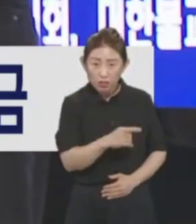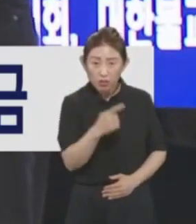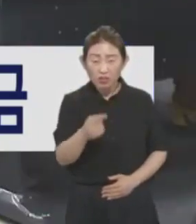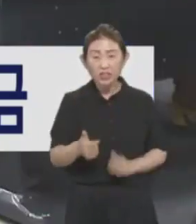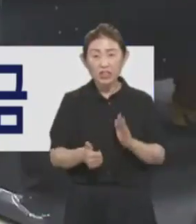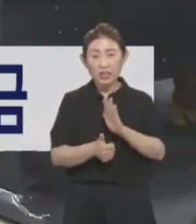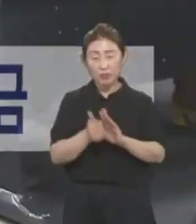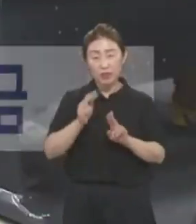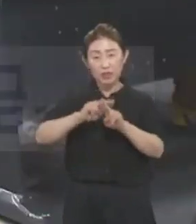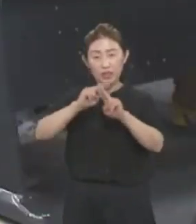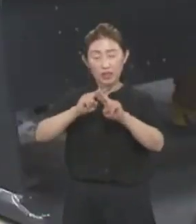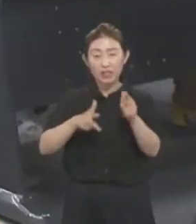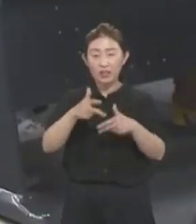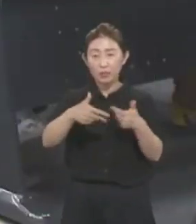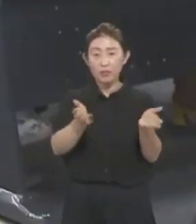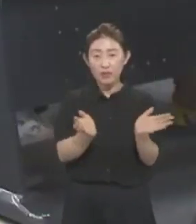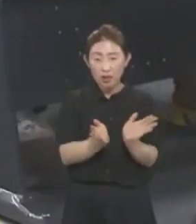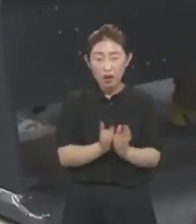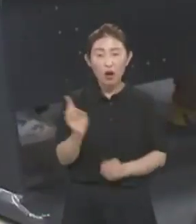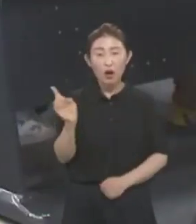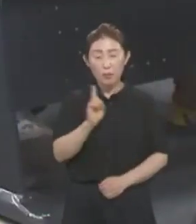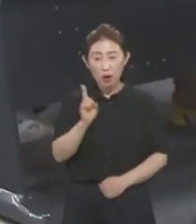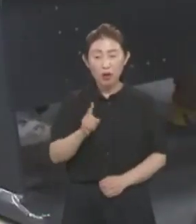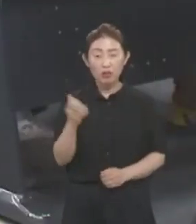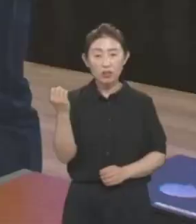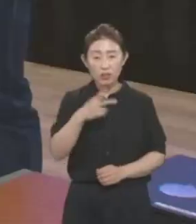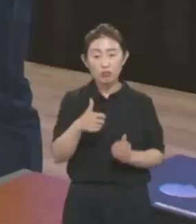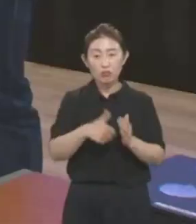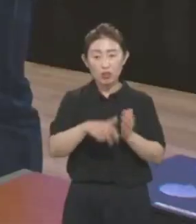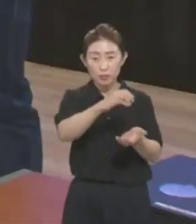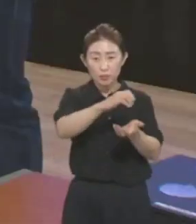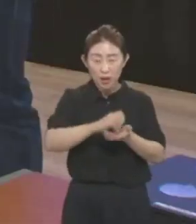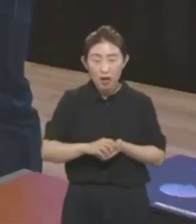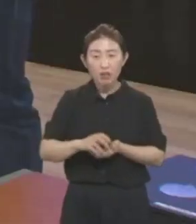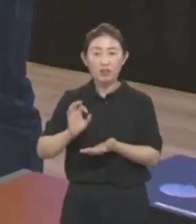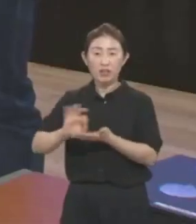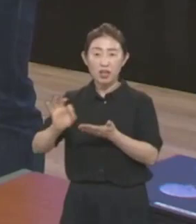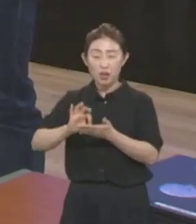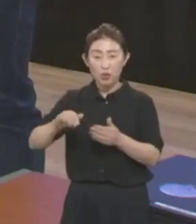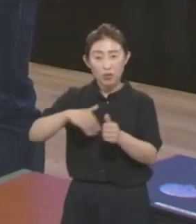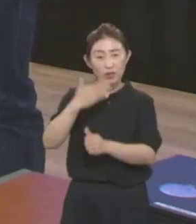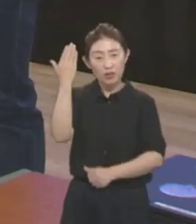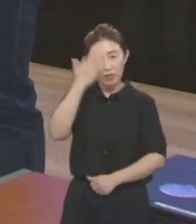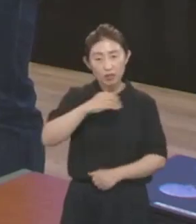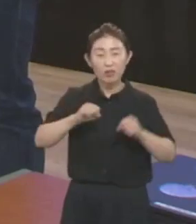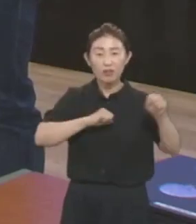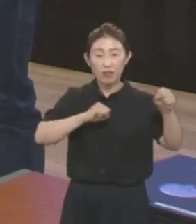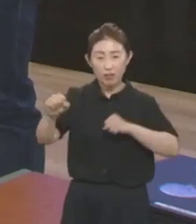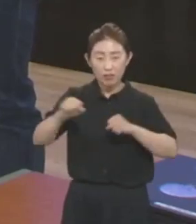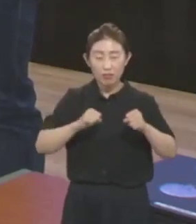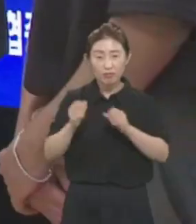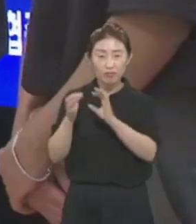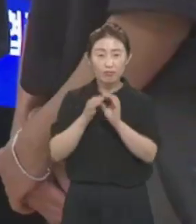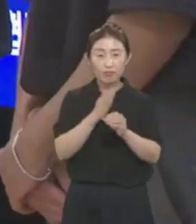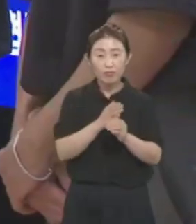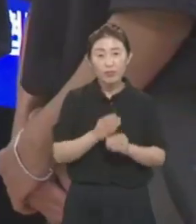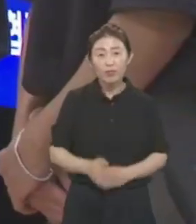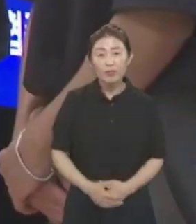2014년부터는 희망사다리 사업단을 설립해 재사용품을 기증받아 순환하는 환경보호운동도 벌여오고